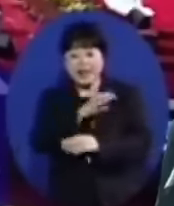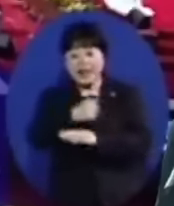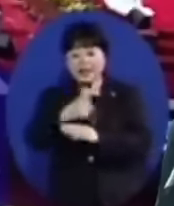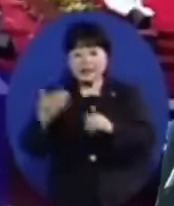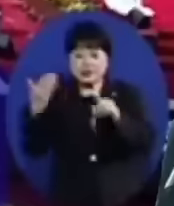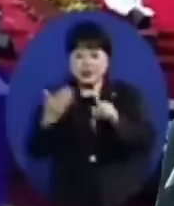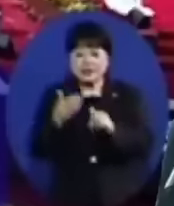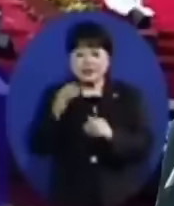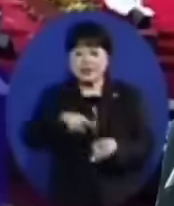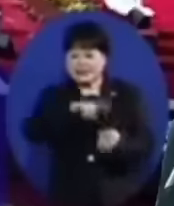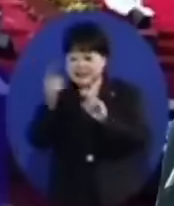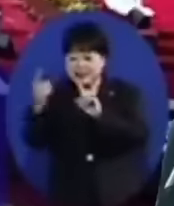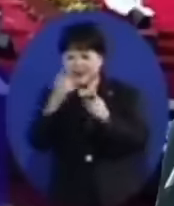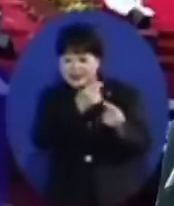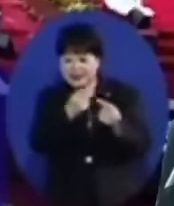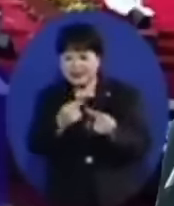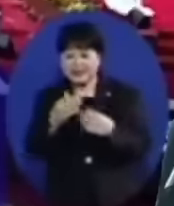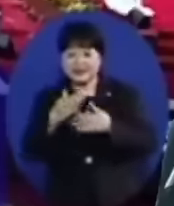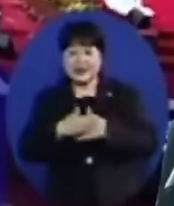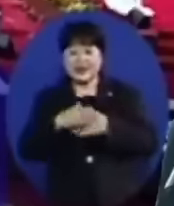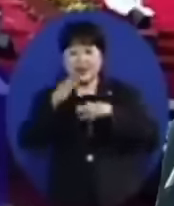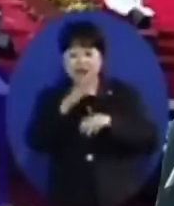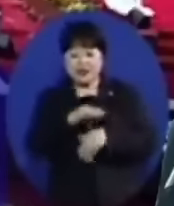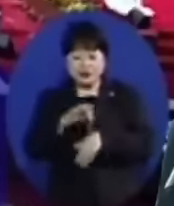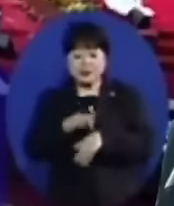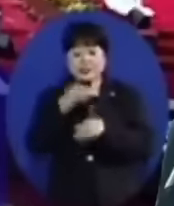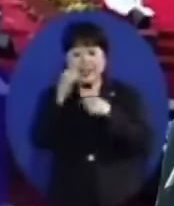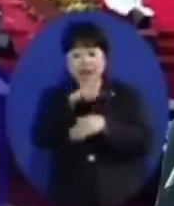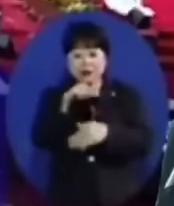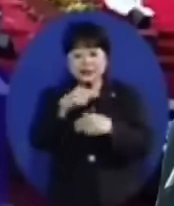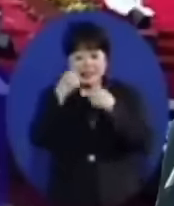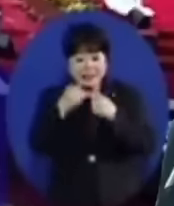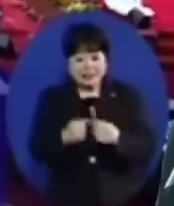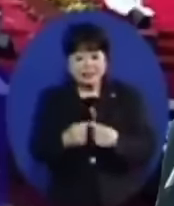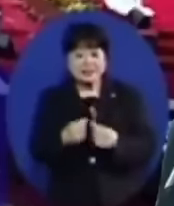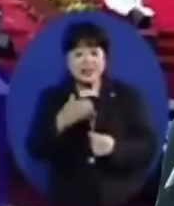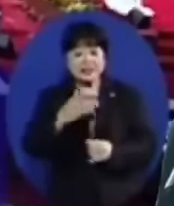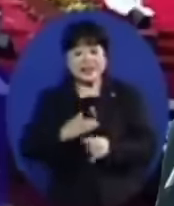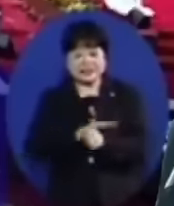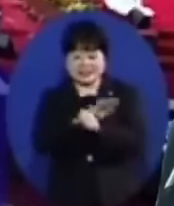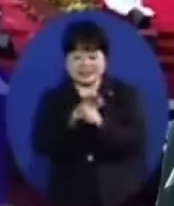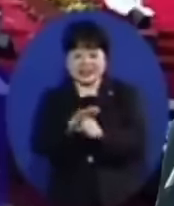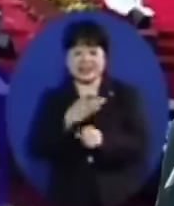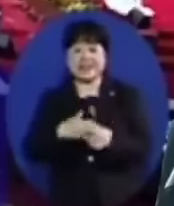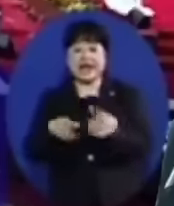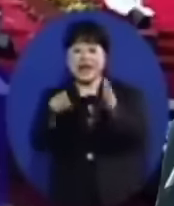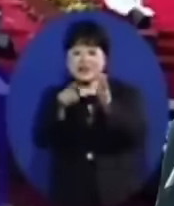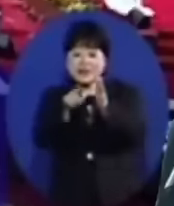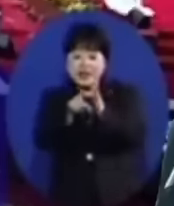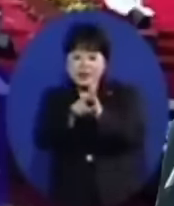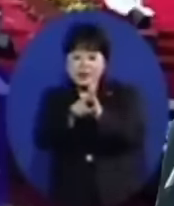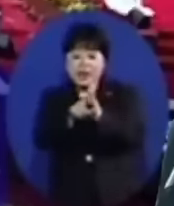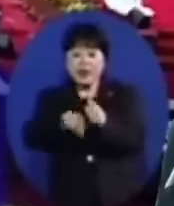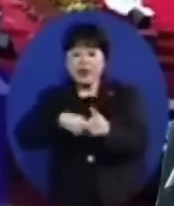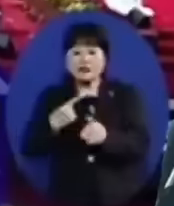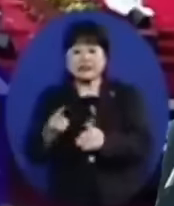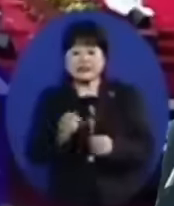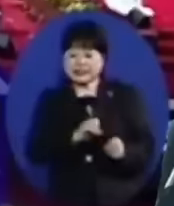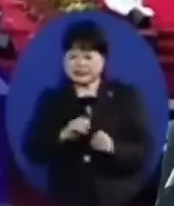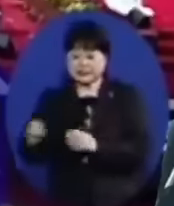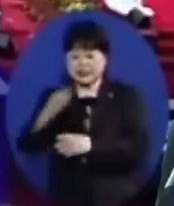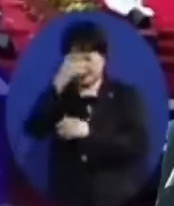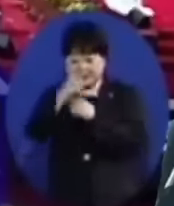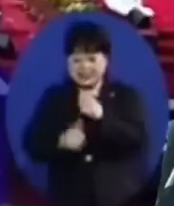안에 그리스도께서 사신 것이라. 이제 내가 육체 가운데 사는 것은 나를 사랑하사 나를 위하여